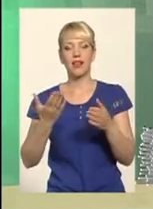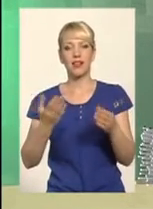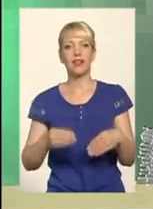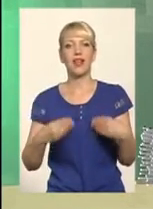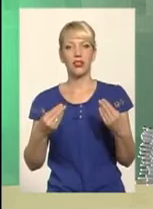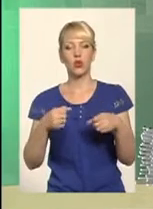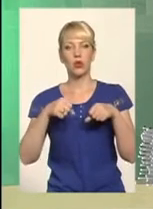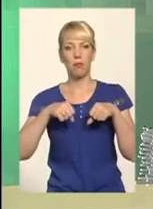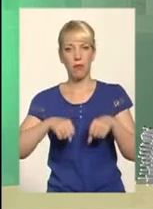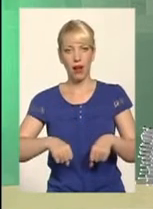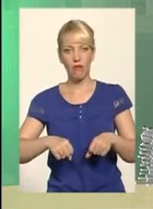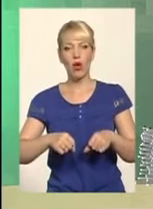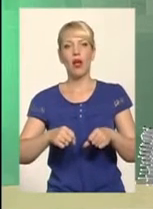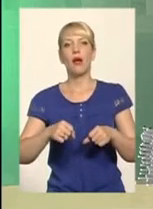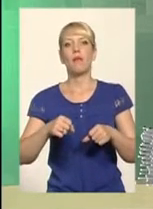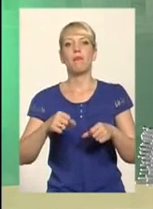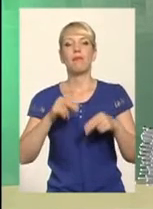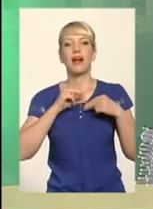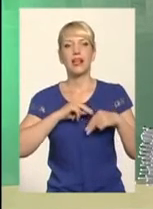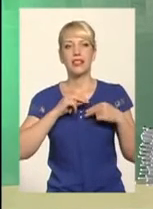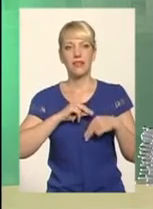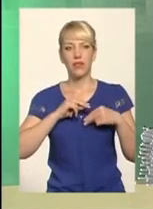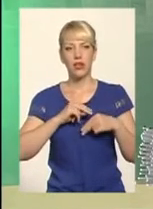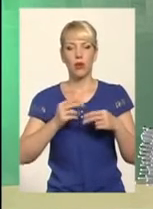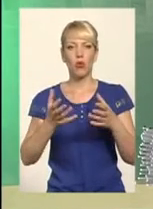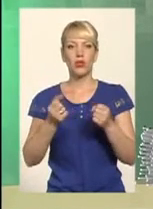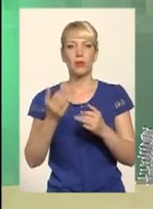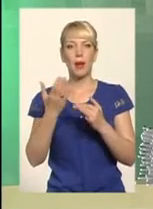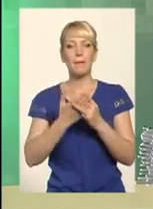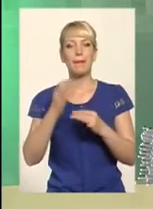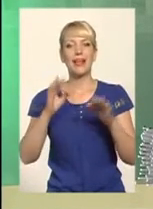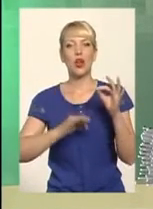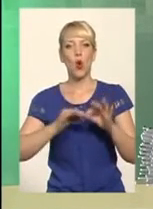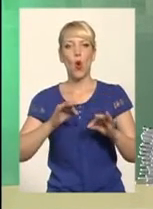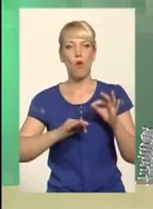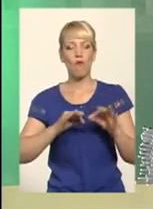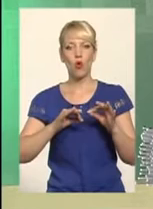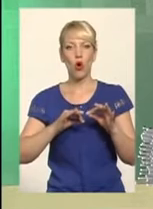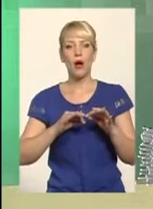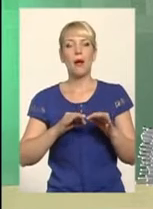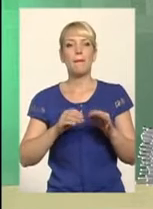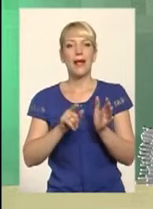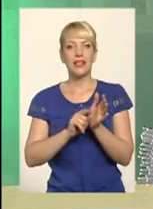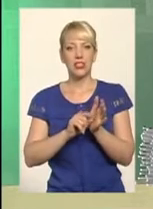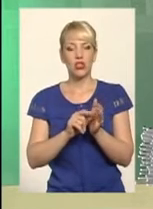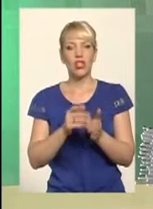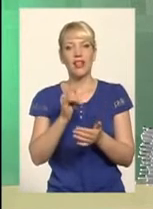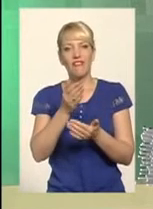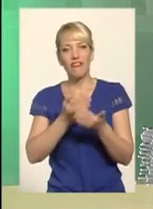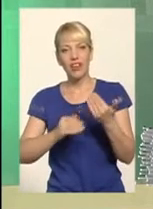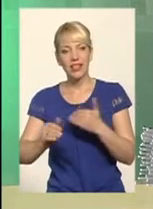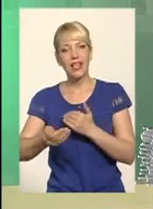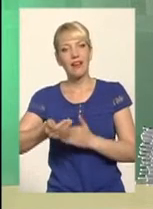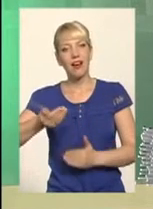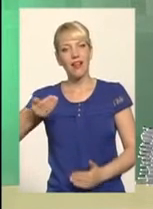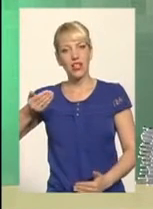працівникам отримувати пільгову пенсію для чоловіків і жінок. Це вихід раніше на пенсію, і також